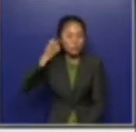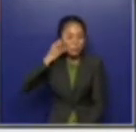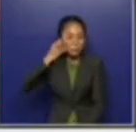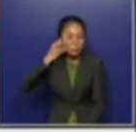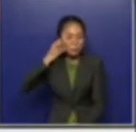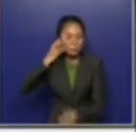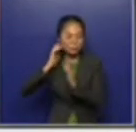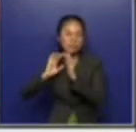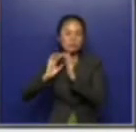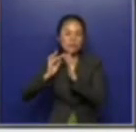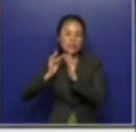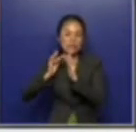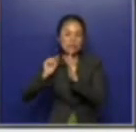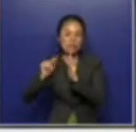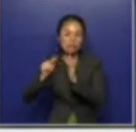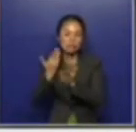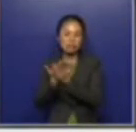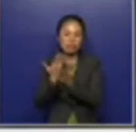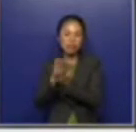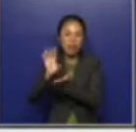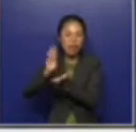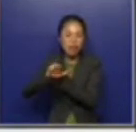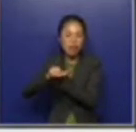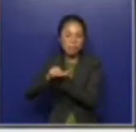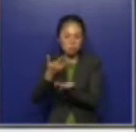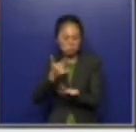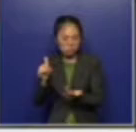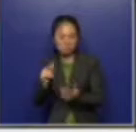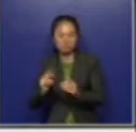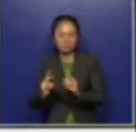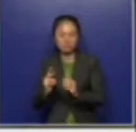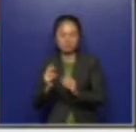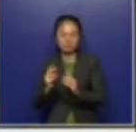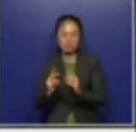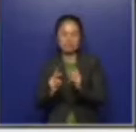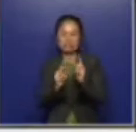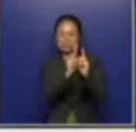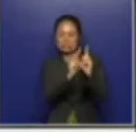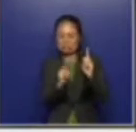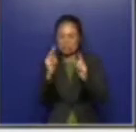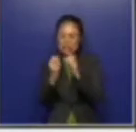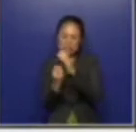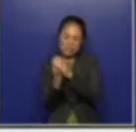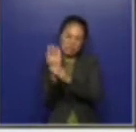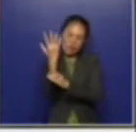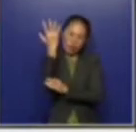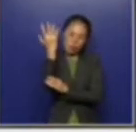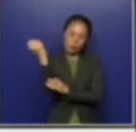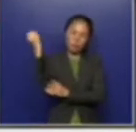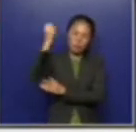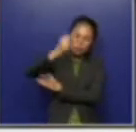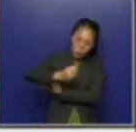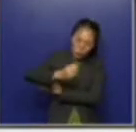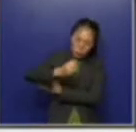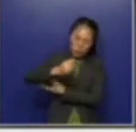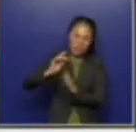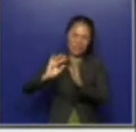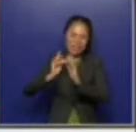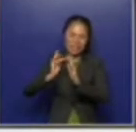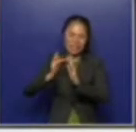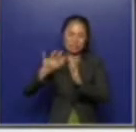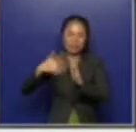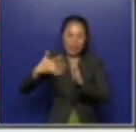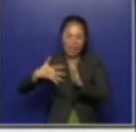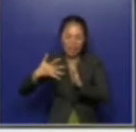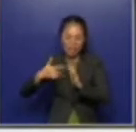เนี่ยท่านประธานครับวันนี้คืนดีเสาล้มตึงเน็ตที่บ้านใช้ไม่ได้ครับปรากฏว่าโทรศัพท์ไปแจ้งบริษัทกขคง